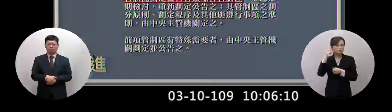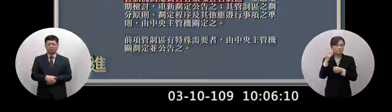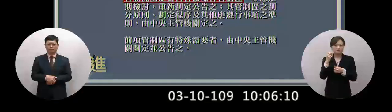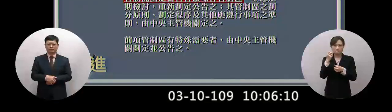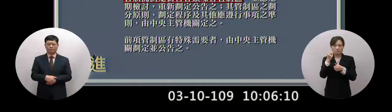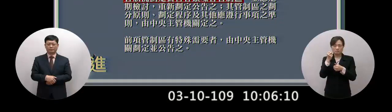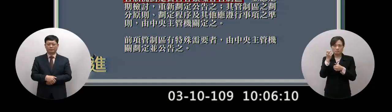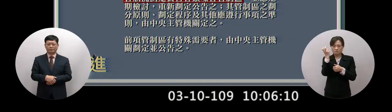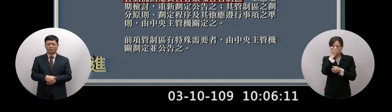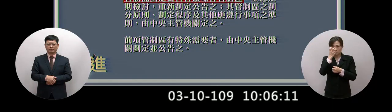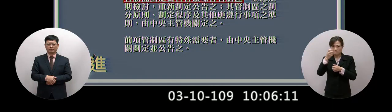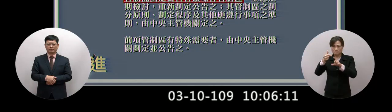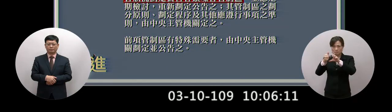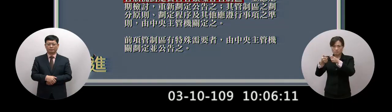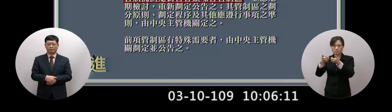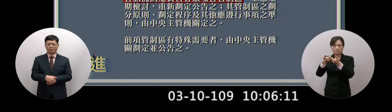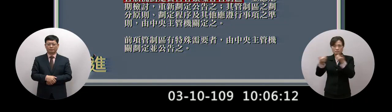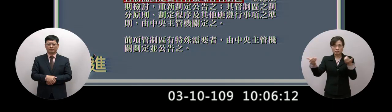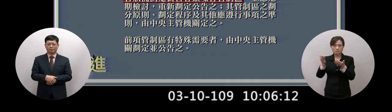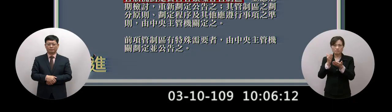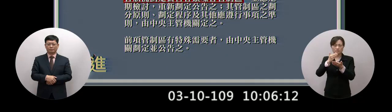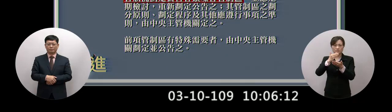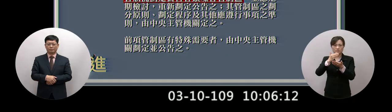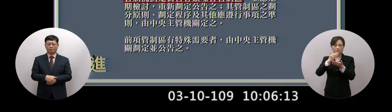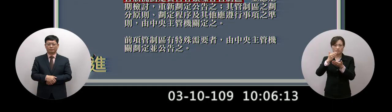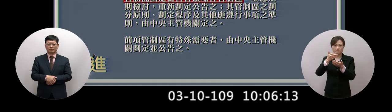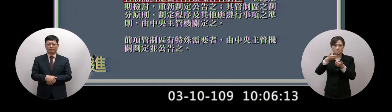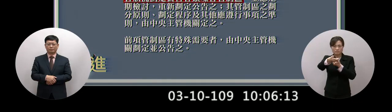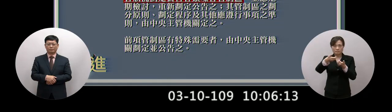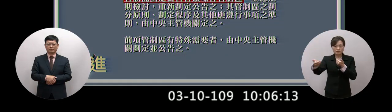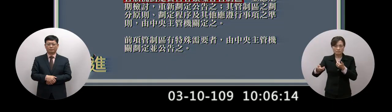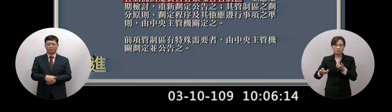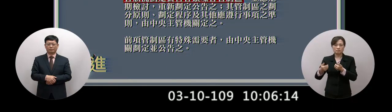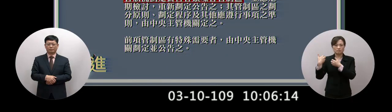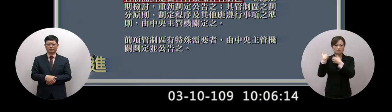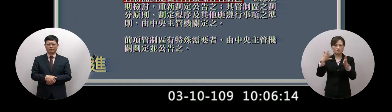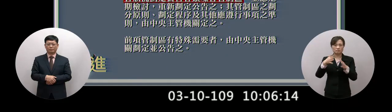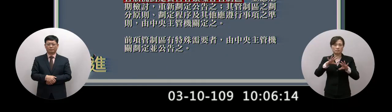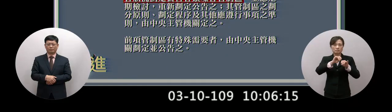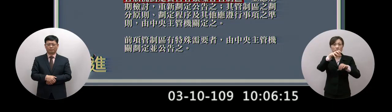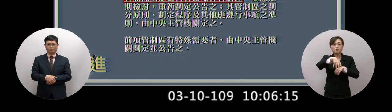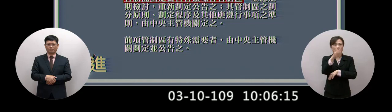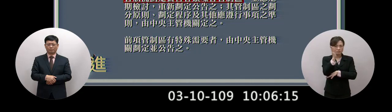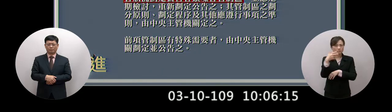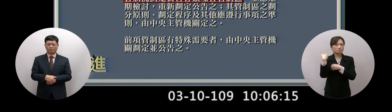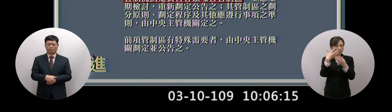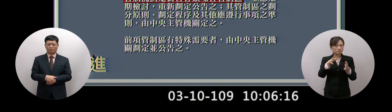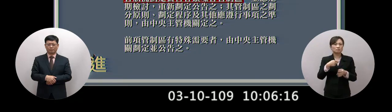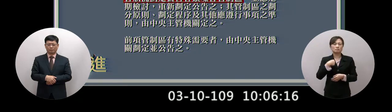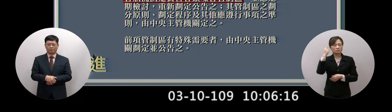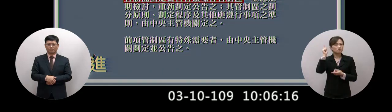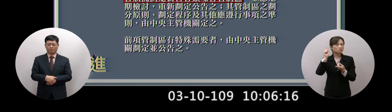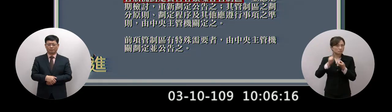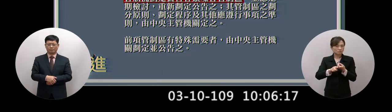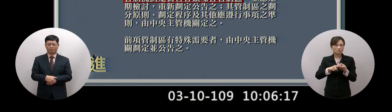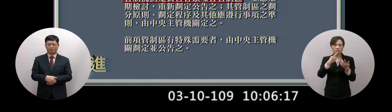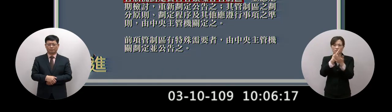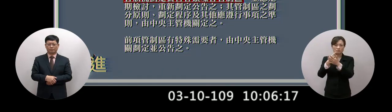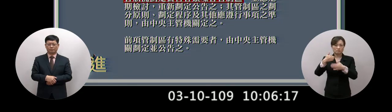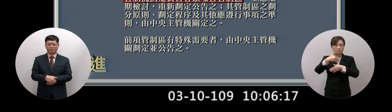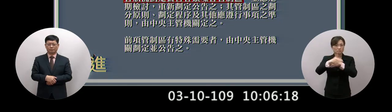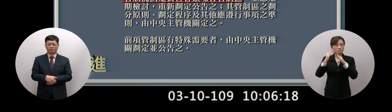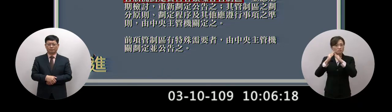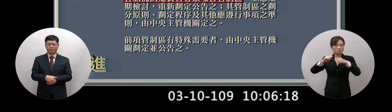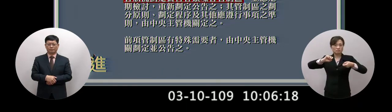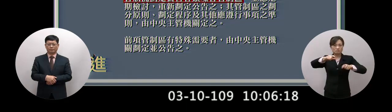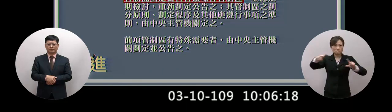类它的划定公告交给地方政府，我觉得合理。因为每个城市它有它的特色，